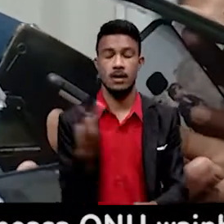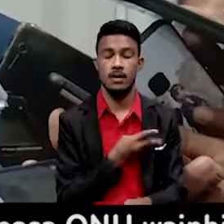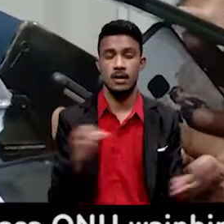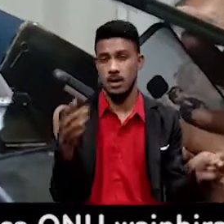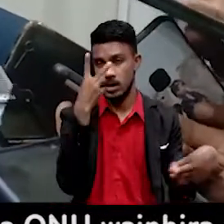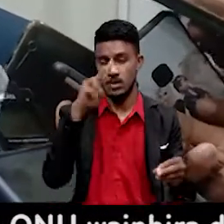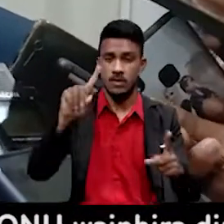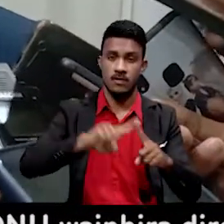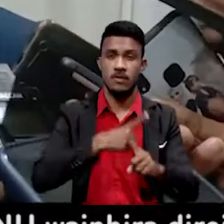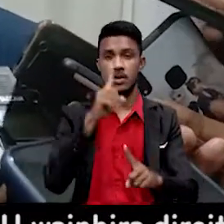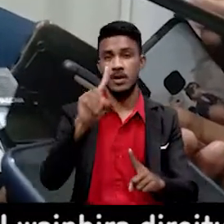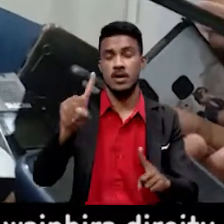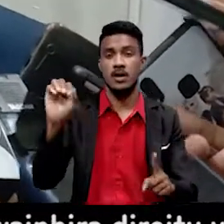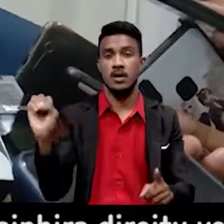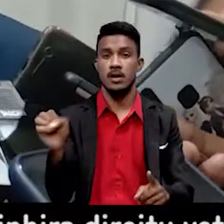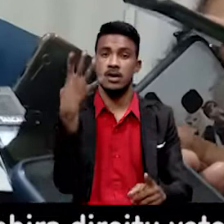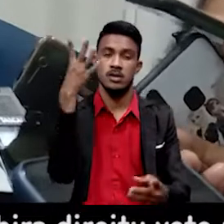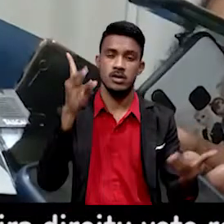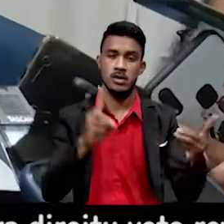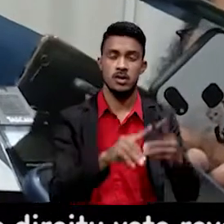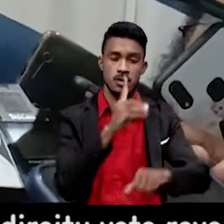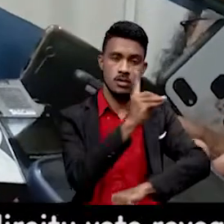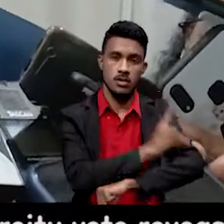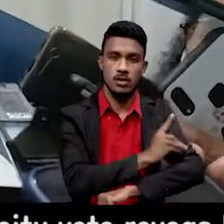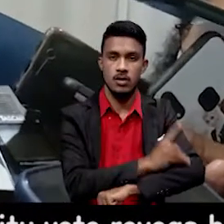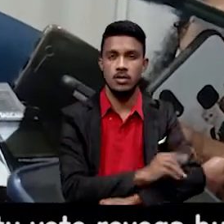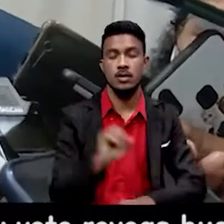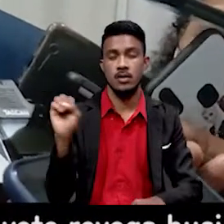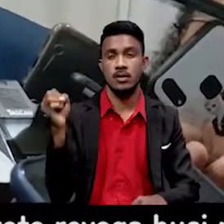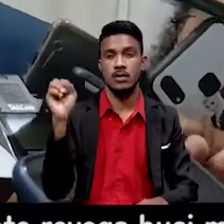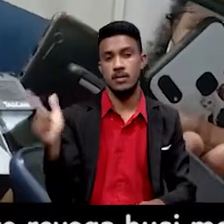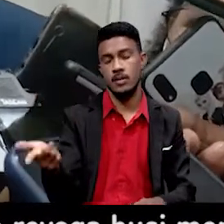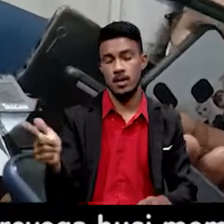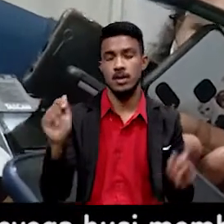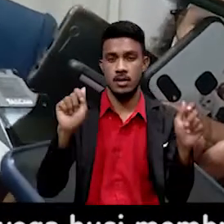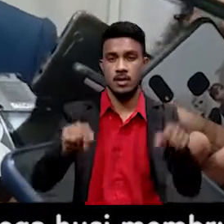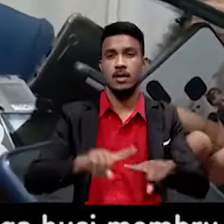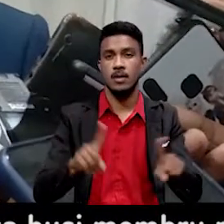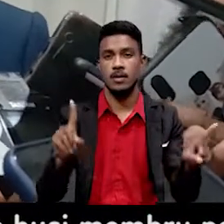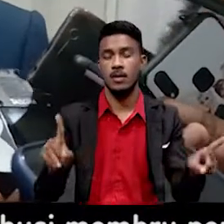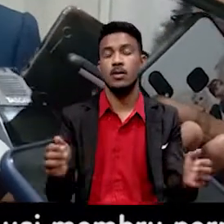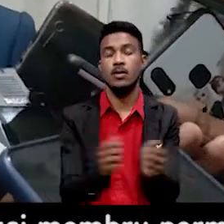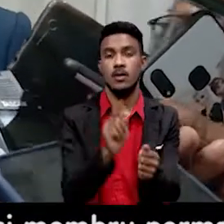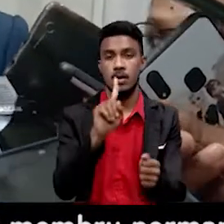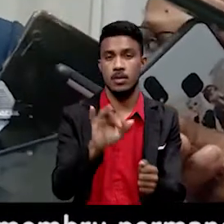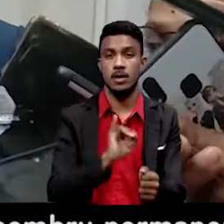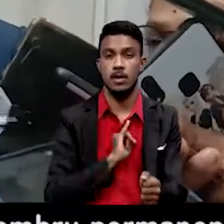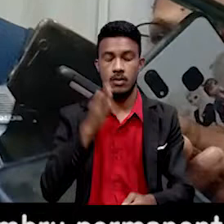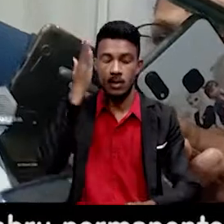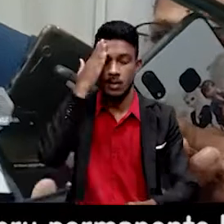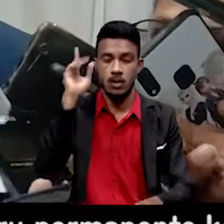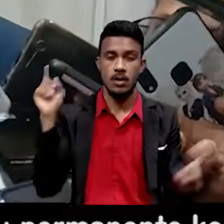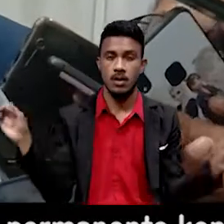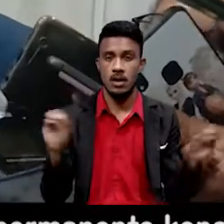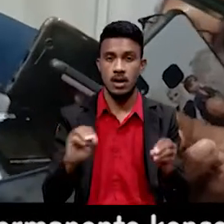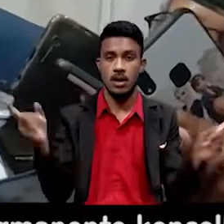da 15 dias de de la conversa 15 dias de pelo menos 15 então foi dele maka tau nem kata la precisa